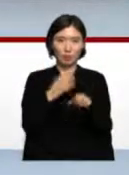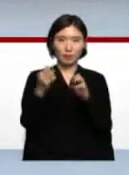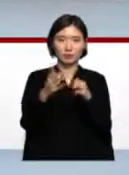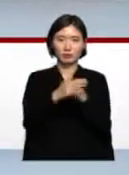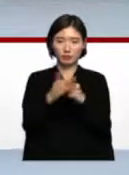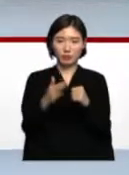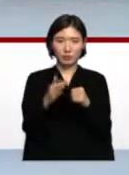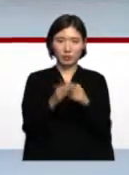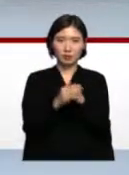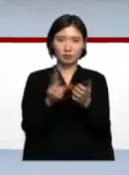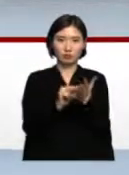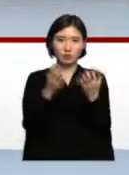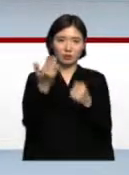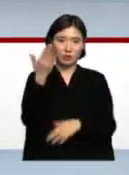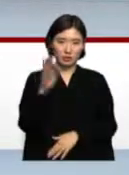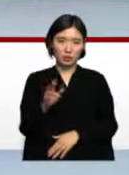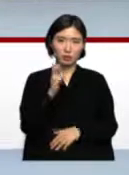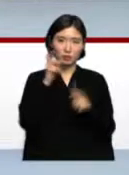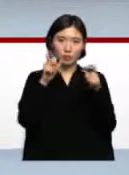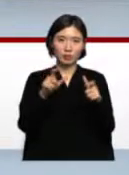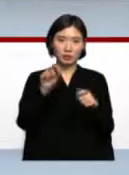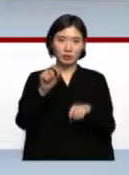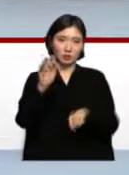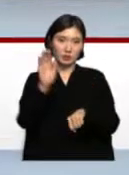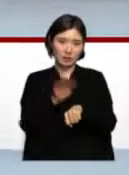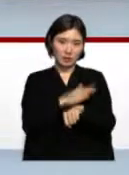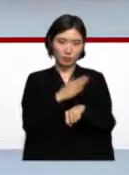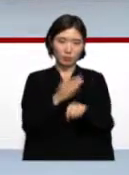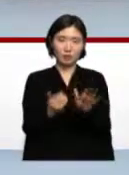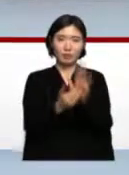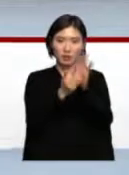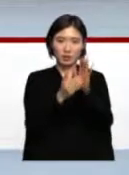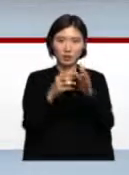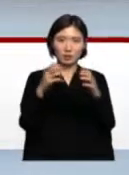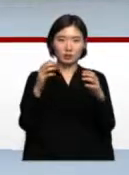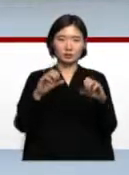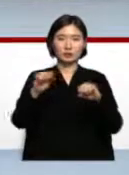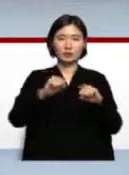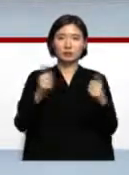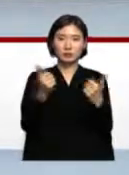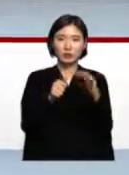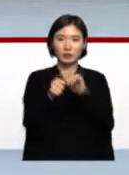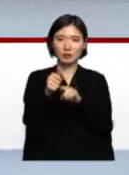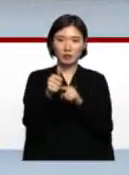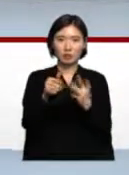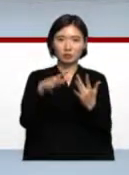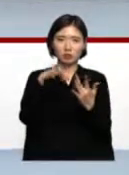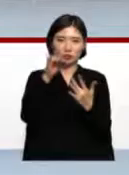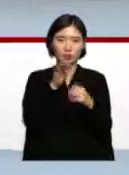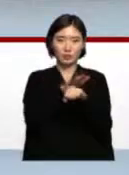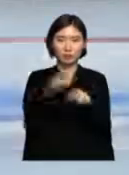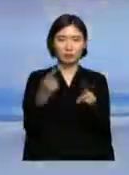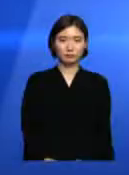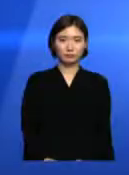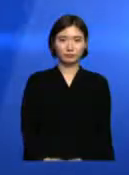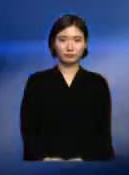많았는데요. 송파구의회에서는 이런 부작용을 방지하자며 의장단 선출 방법을 바꾸자는 의견이 제시됐습니다. 천서영